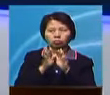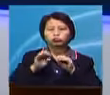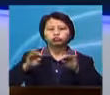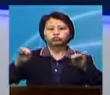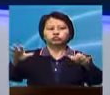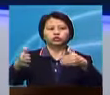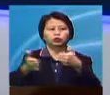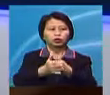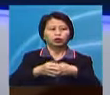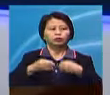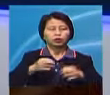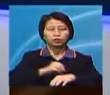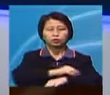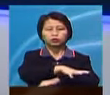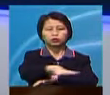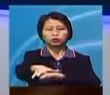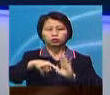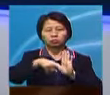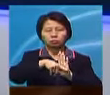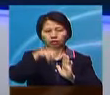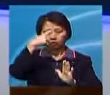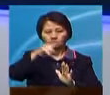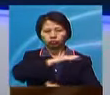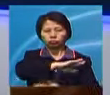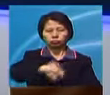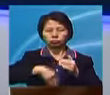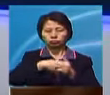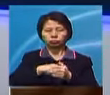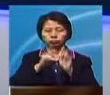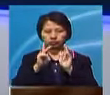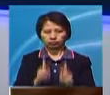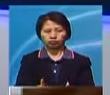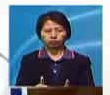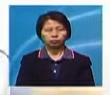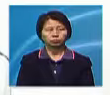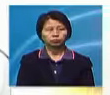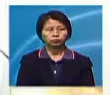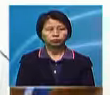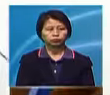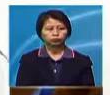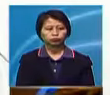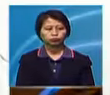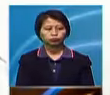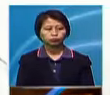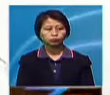viral sehingga memberi kesan negatif kepada semua pihak.